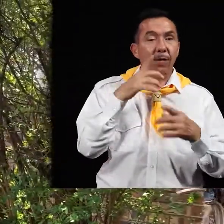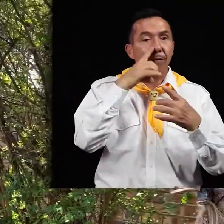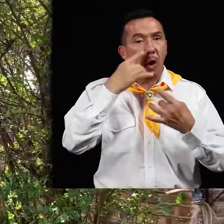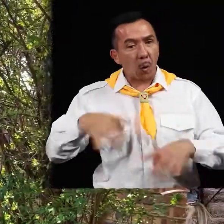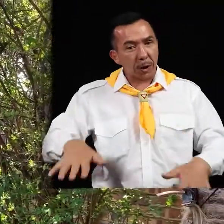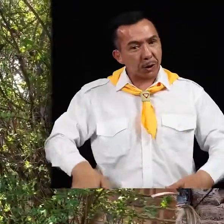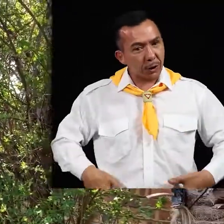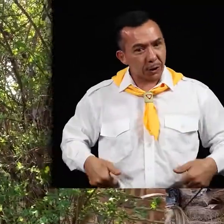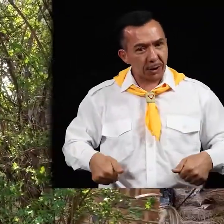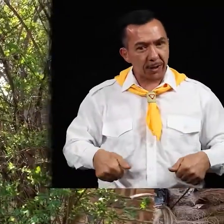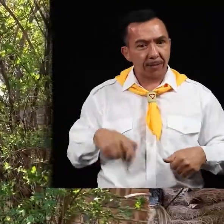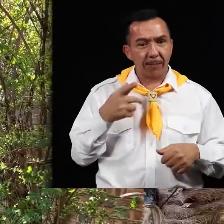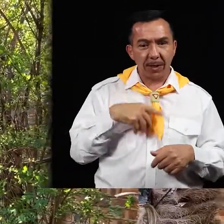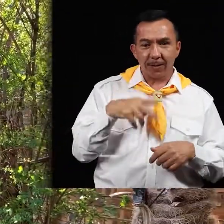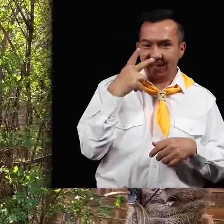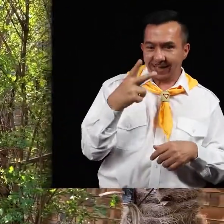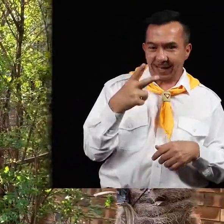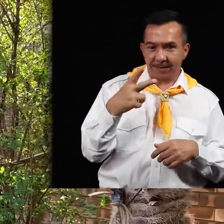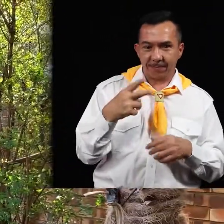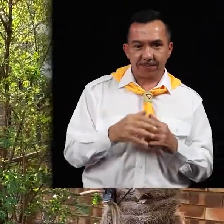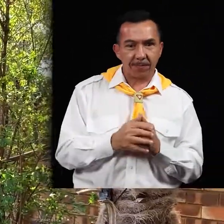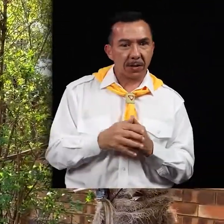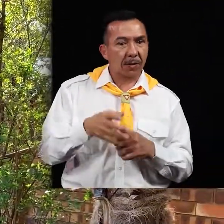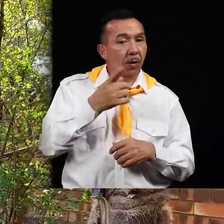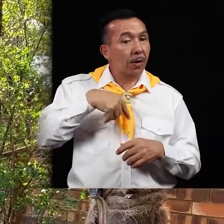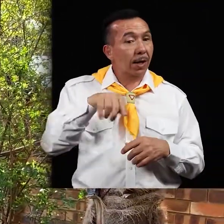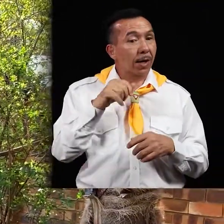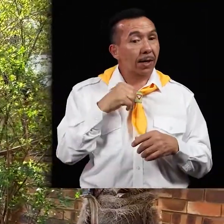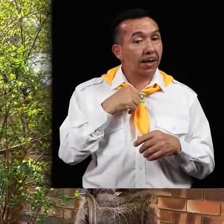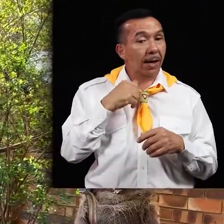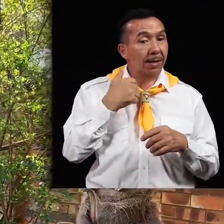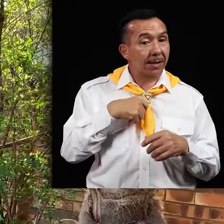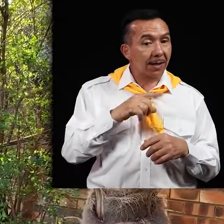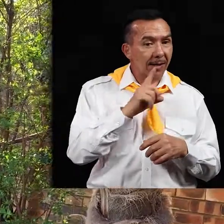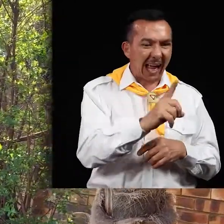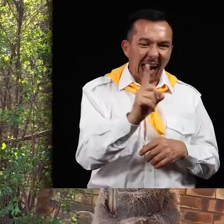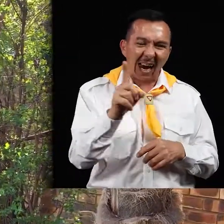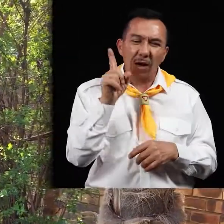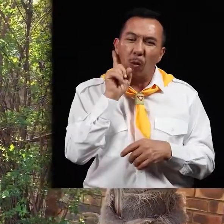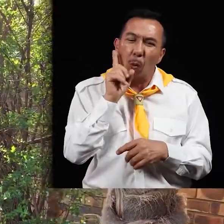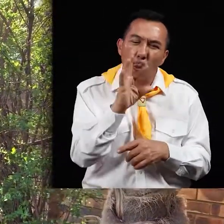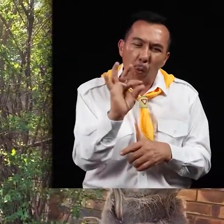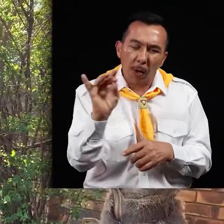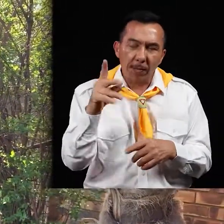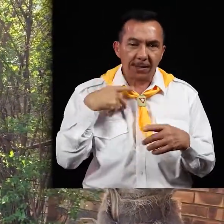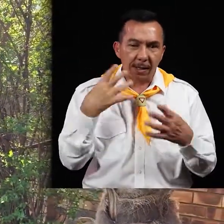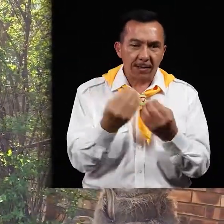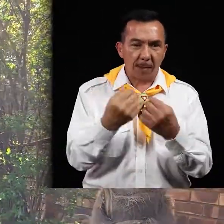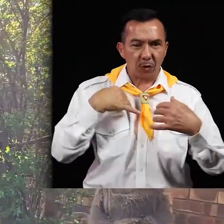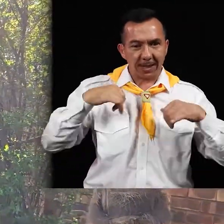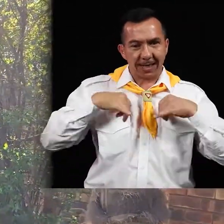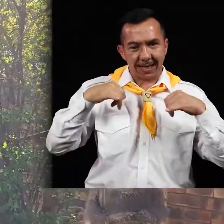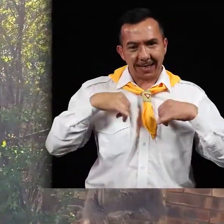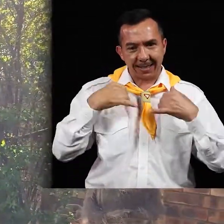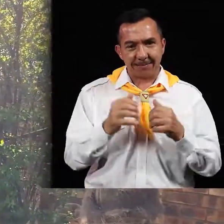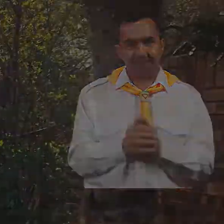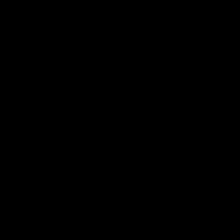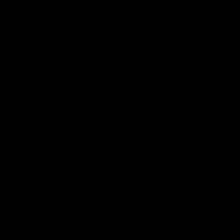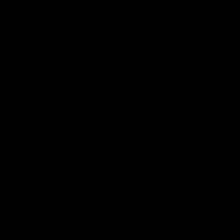gaan oor die verlore seun. Dis versoenbaarheid met God. Ons hoop dat julle geniet elke oomblik saam met